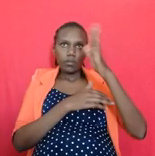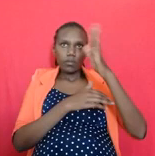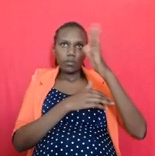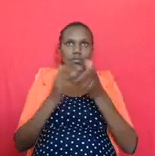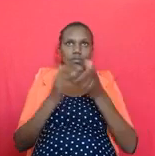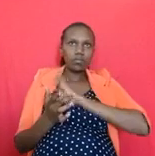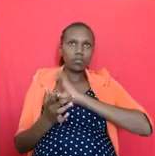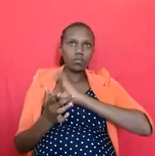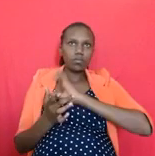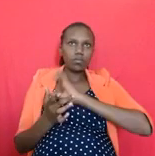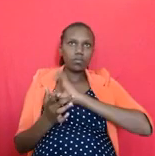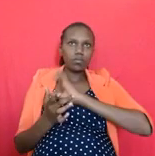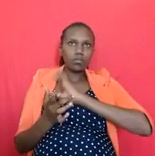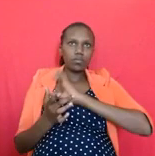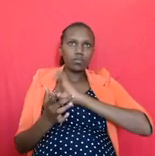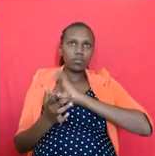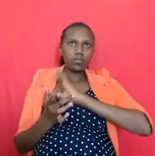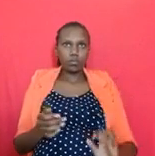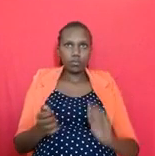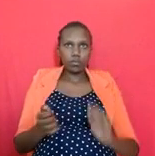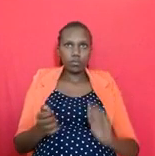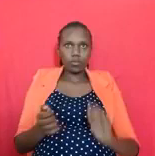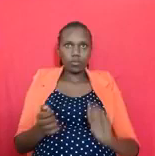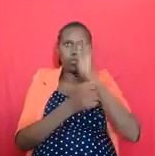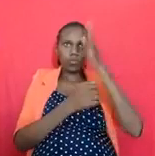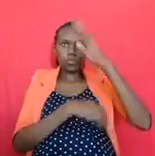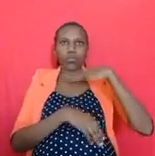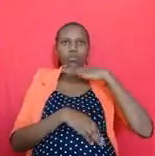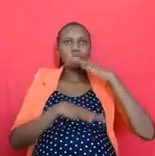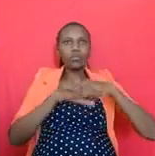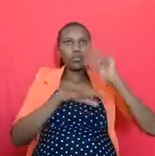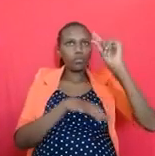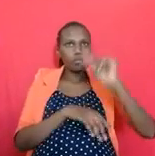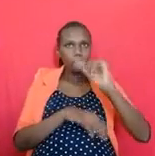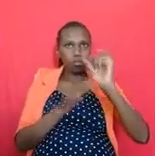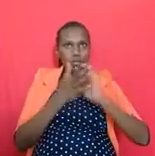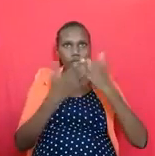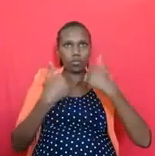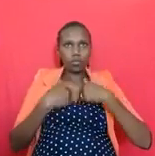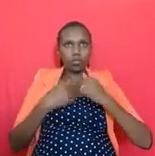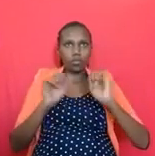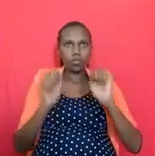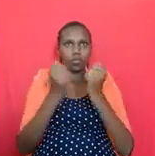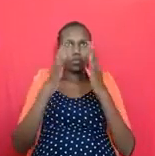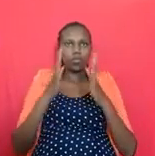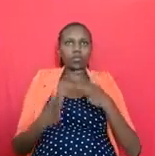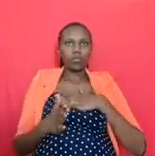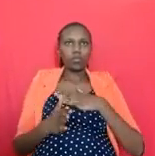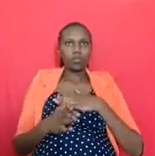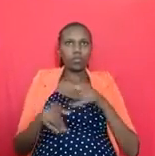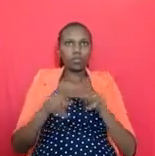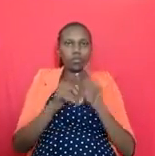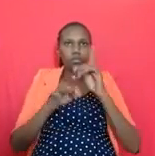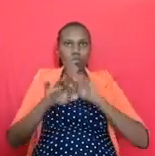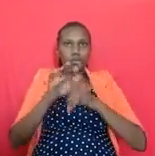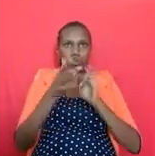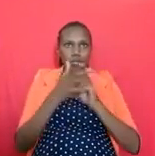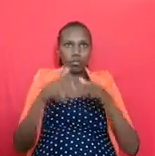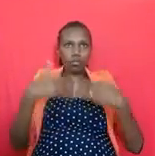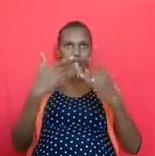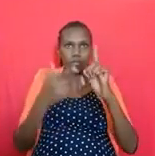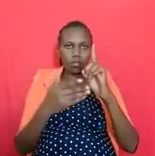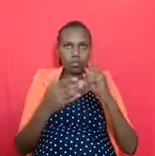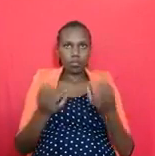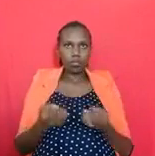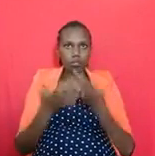mũmwe wĩtagwo Jesu Kristo nĩ ũndũ wa wega waku na tha ciaku akuĩre mũtĩ igũrũ nĩgetha atuĩke mũtũkũũri nake hĩndĩ ĩyo akĩruta rĩruta